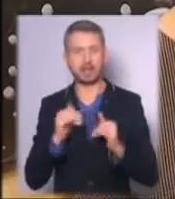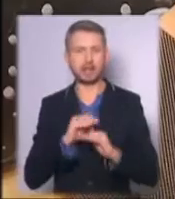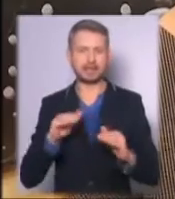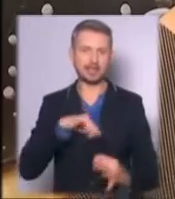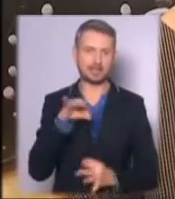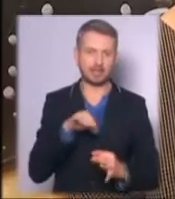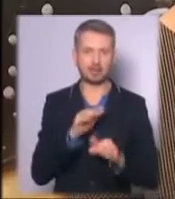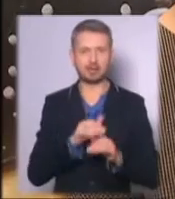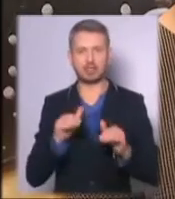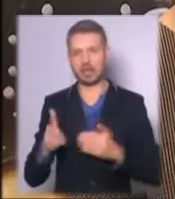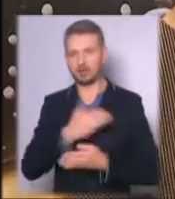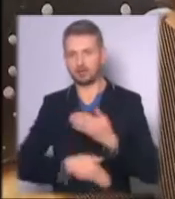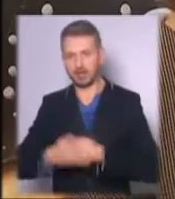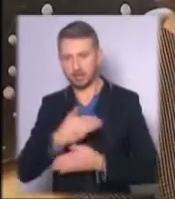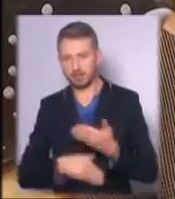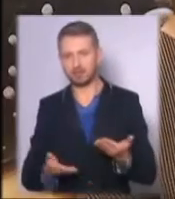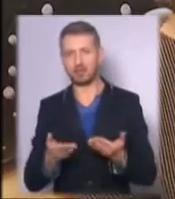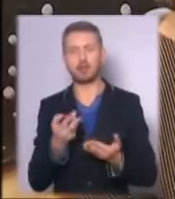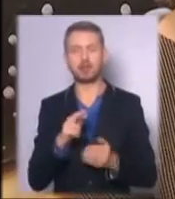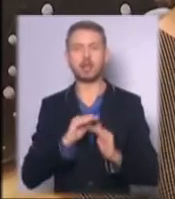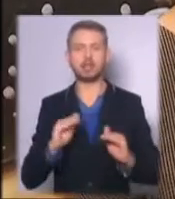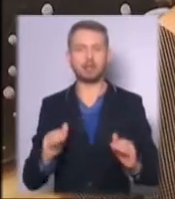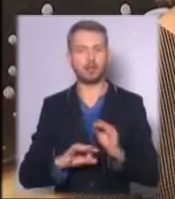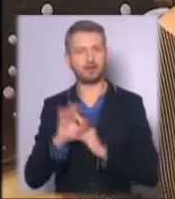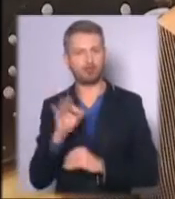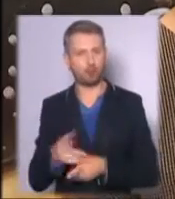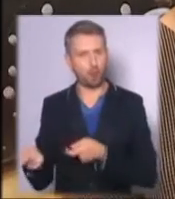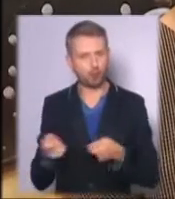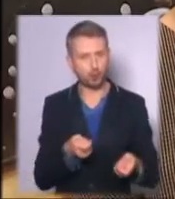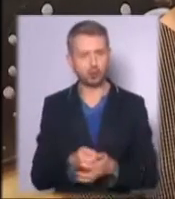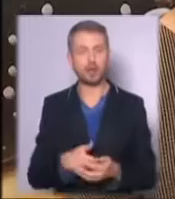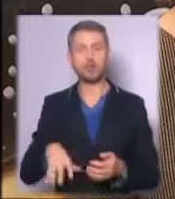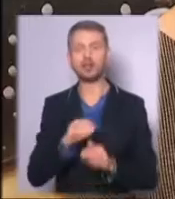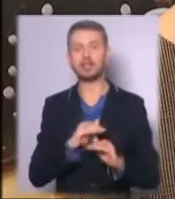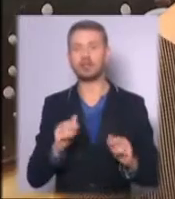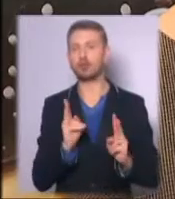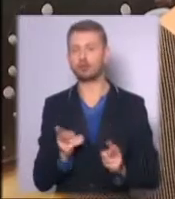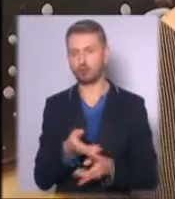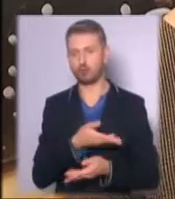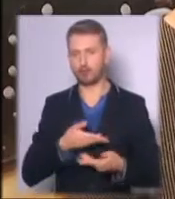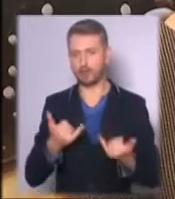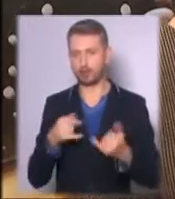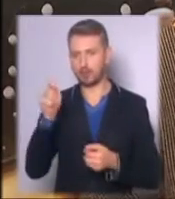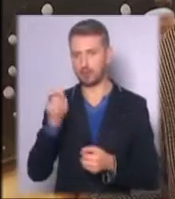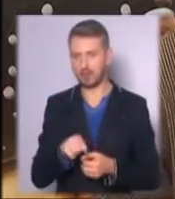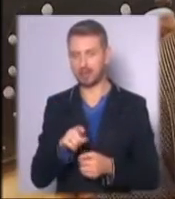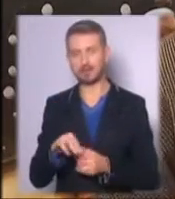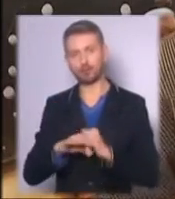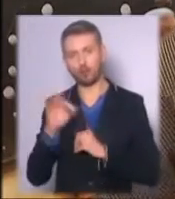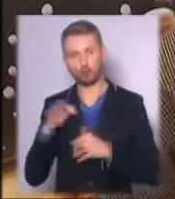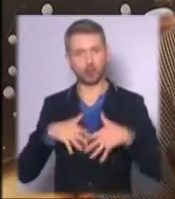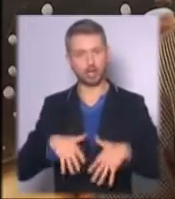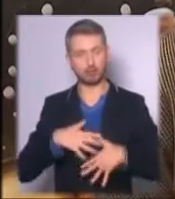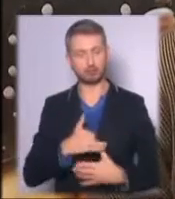дітей-сиріт, дітей з обмеженими можливостями, для діток зі Сходу. Ми усіх діток, які до нас сьогодні приїхали зі Сходу і Криму,